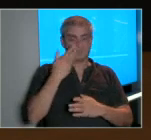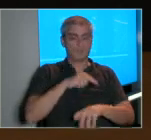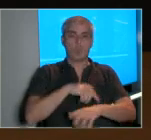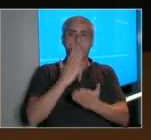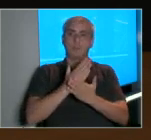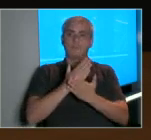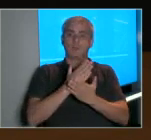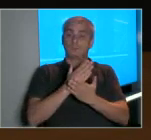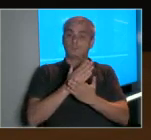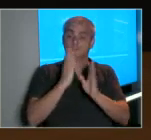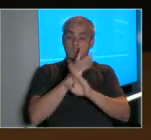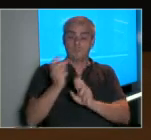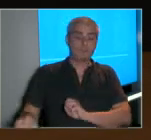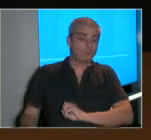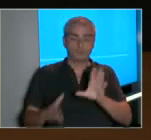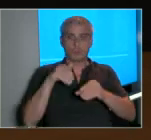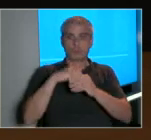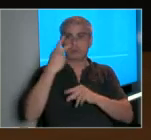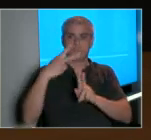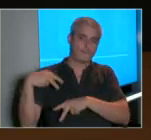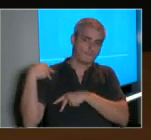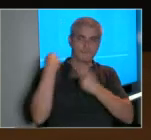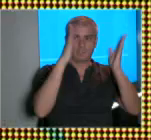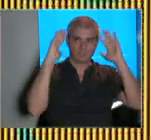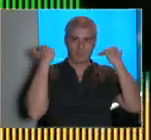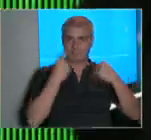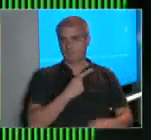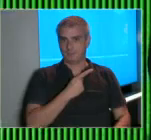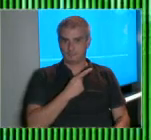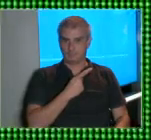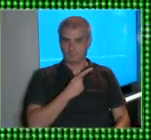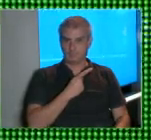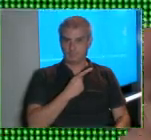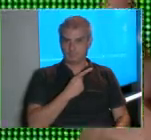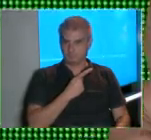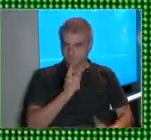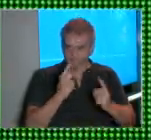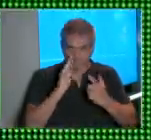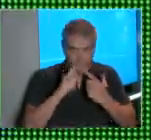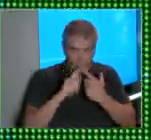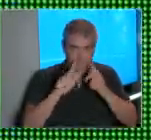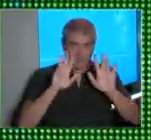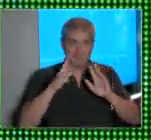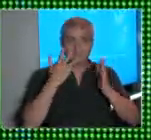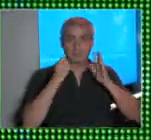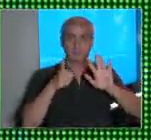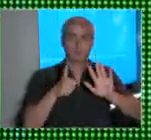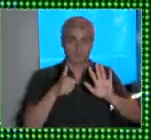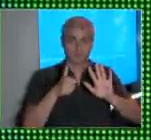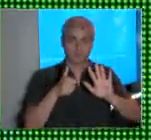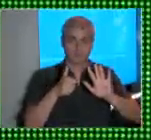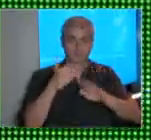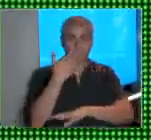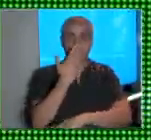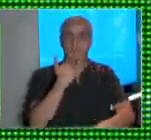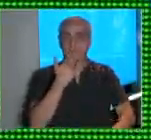אולטימטום, והמחבלים גורשו בתוך יומיים בחזרה למצרים. המקרה השני, בספטמבר 96,